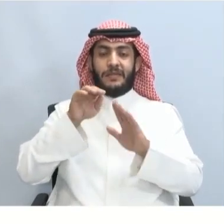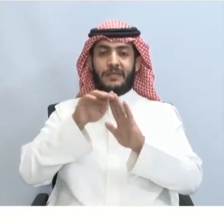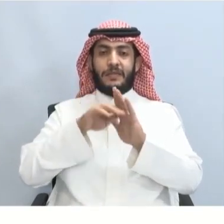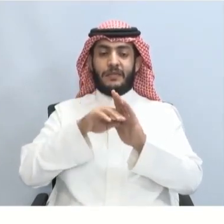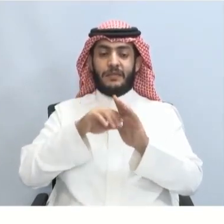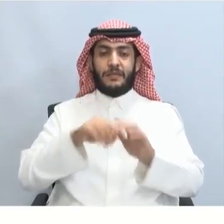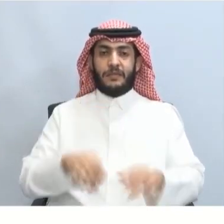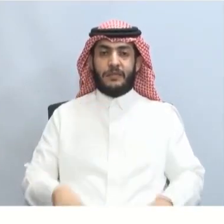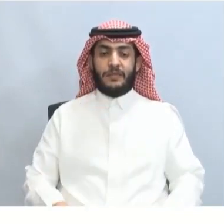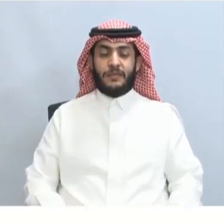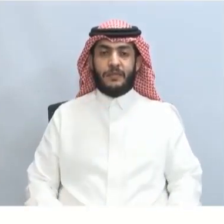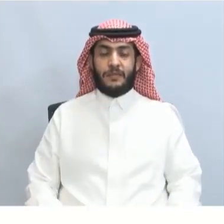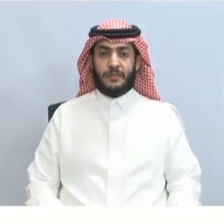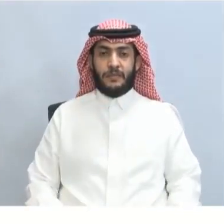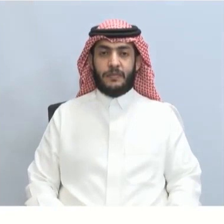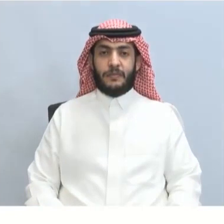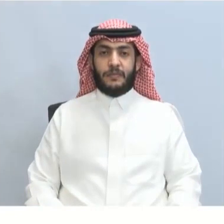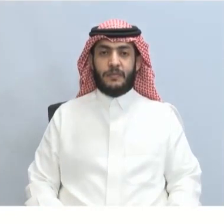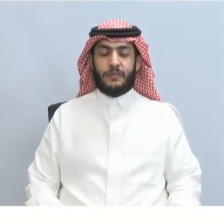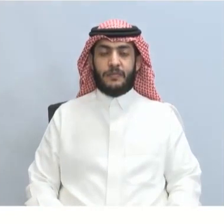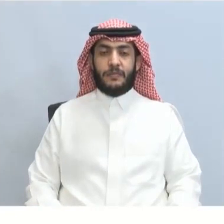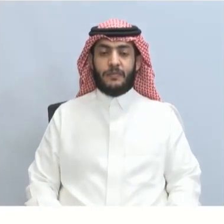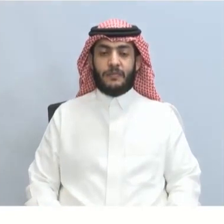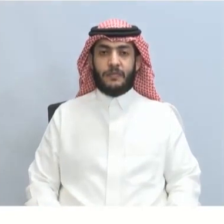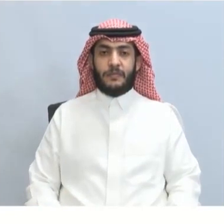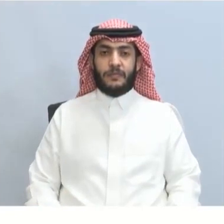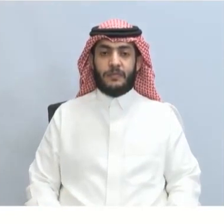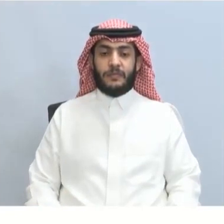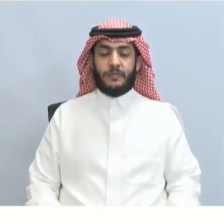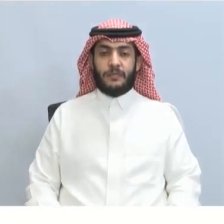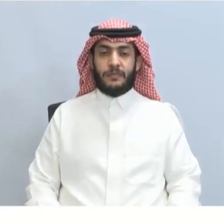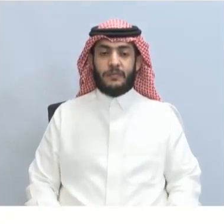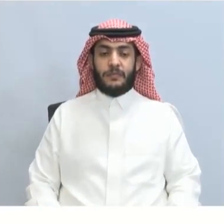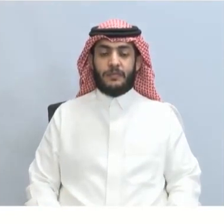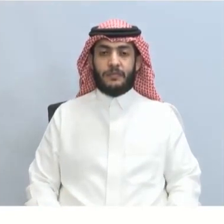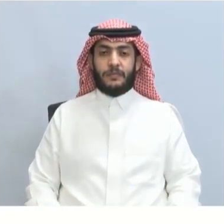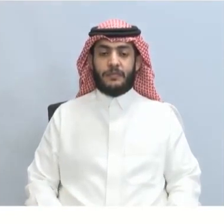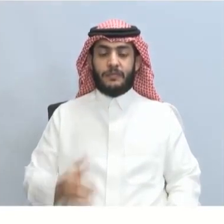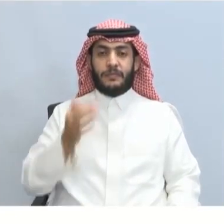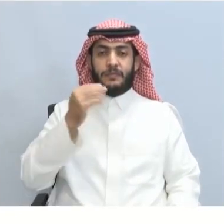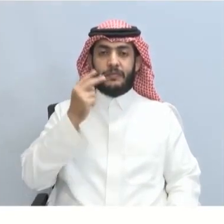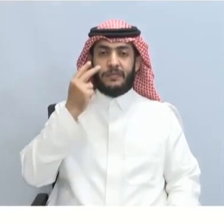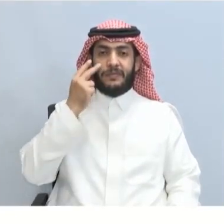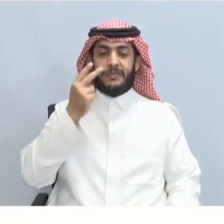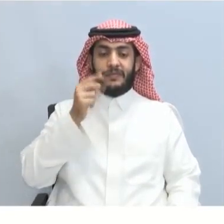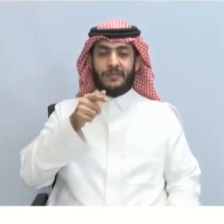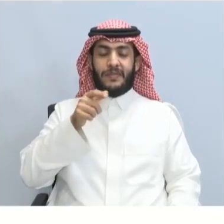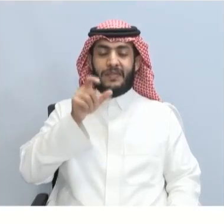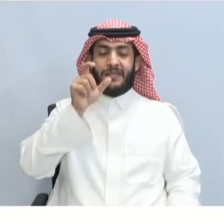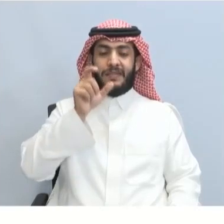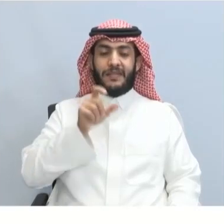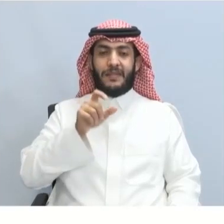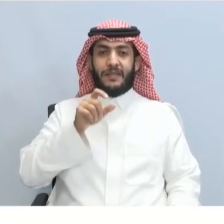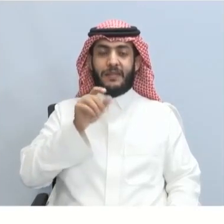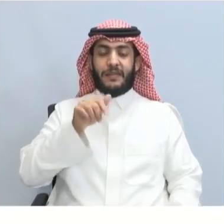المستند والاخر هو قسم المحتوى نلاحظ عندنا هنا في هذا المقطع